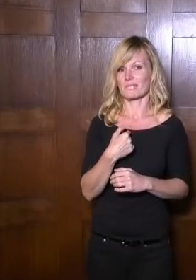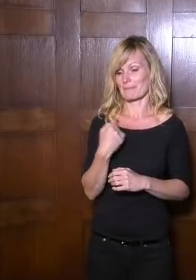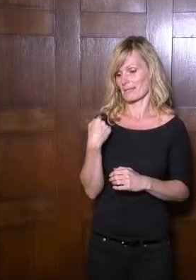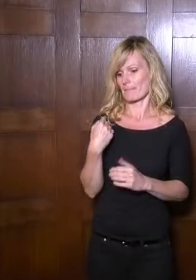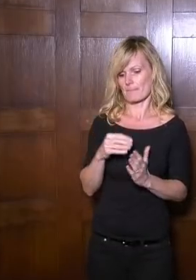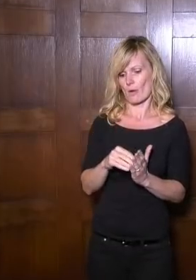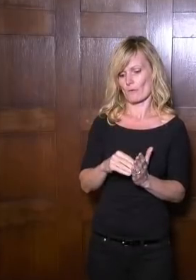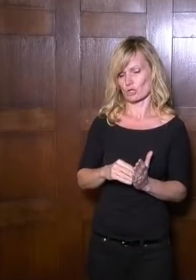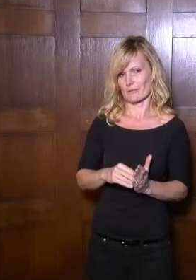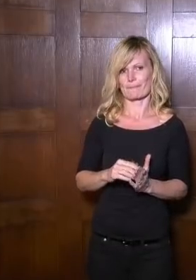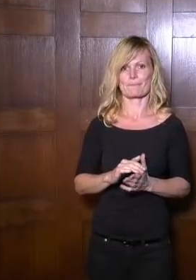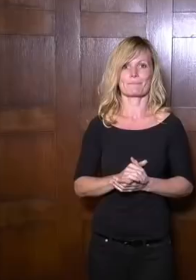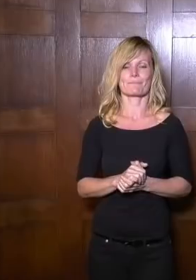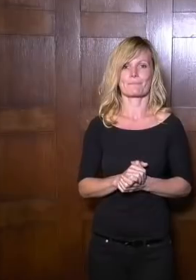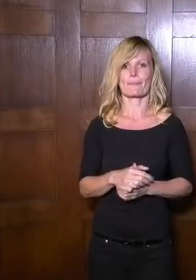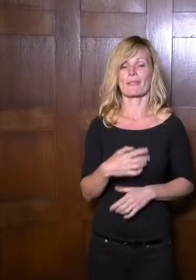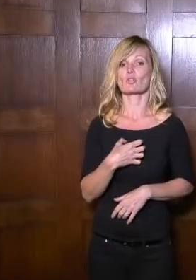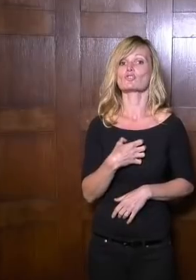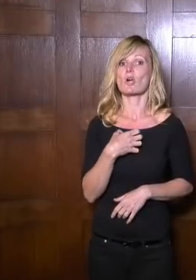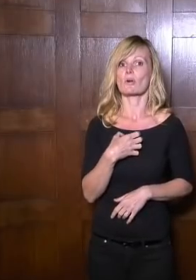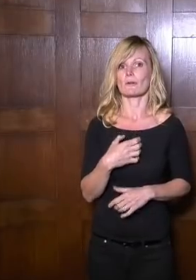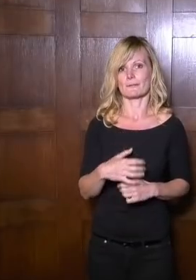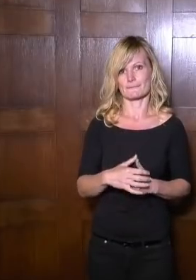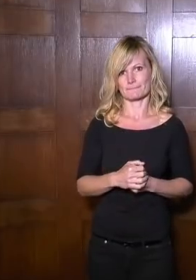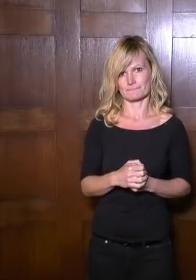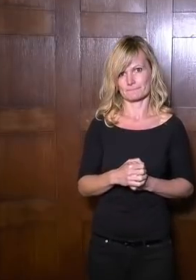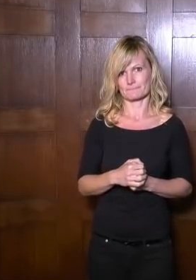habe. Schock,